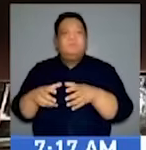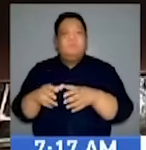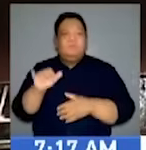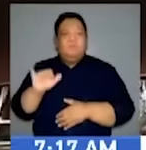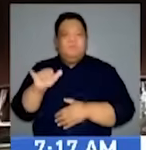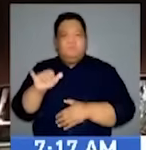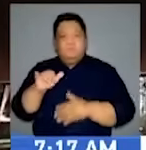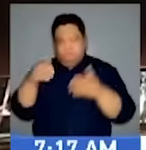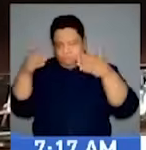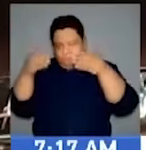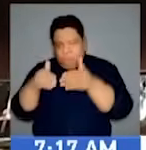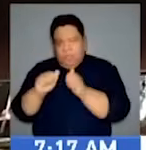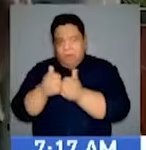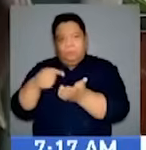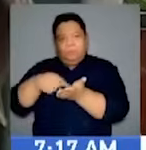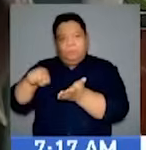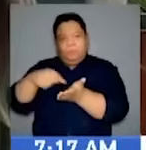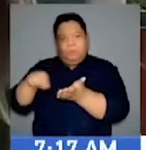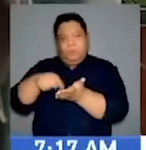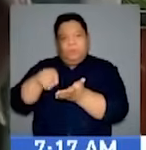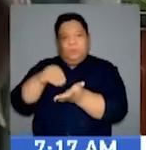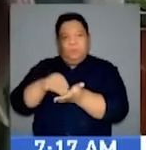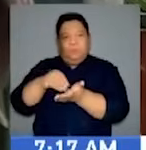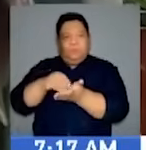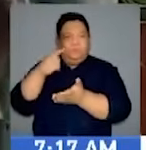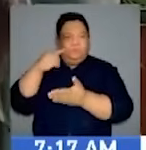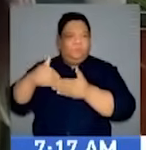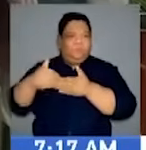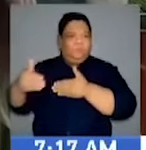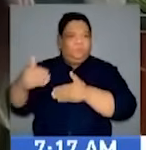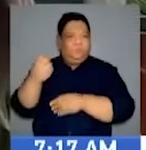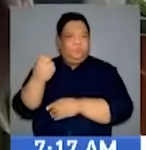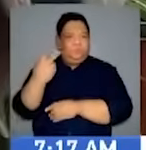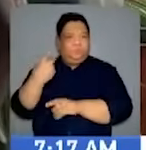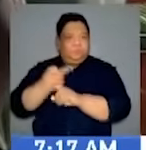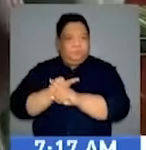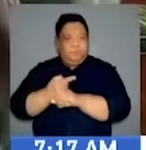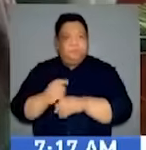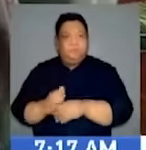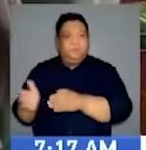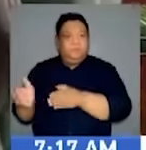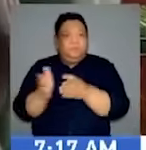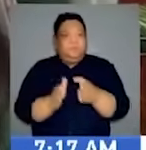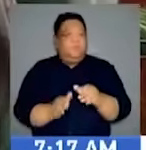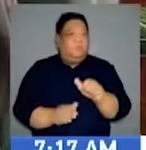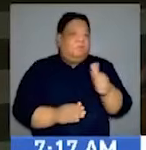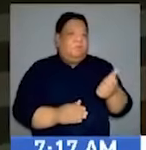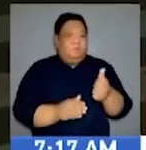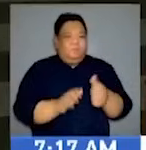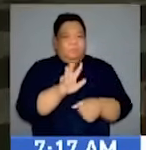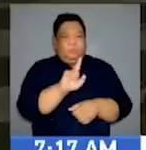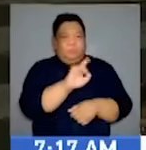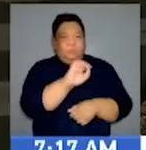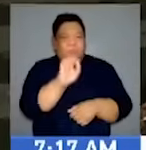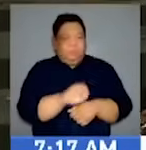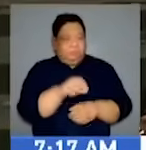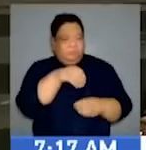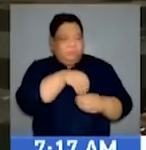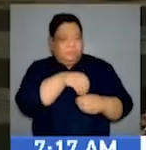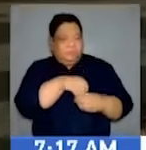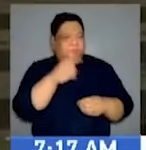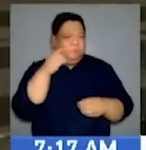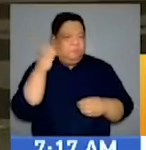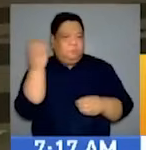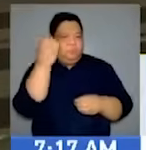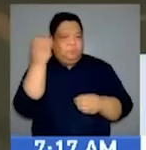utang sa susunod na 12 buwan. 51% naman ng respondents ang mas nag-iipon para sa emergency savings. Katulad ng negosyanteng